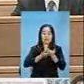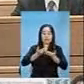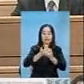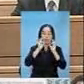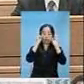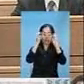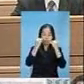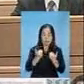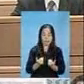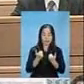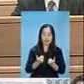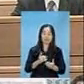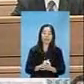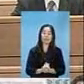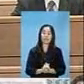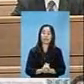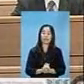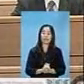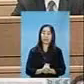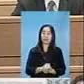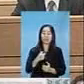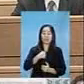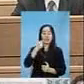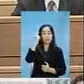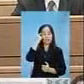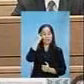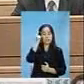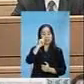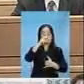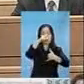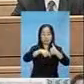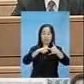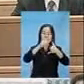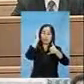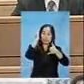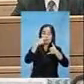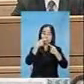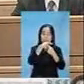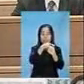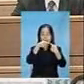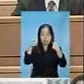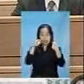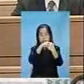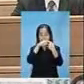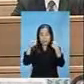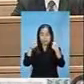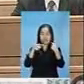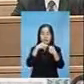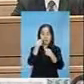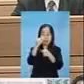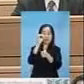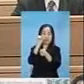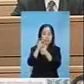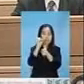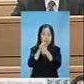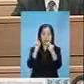ธรรมนูญในวันนี้ท่านประธานครับผมเห็นว่าผู้อภิปรายนั้นได้อภิปรายนอกประเด็นโปรดแนะนำมวยหลัก